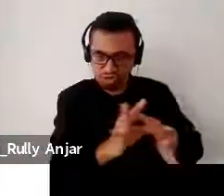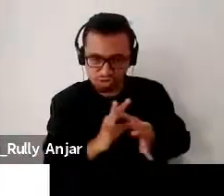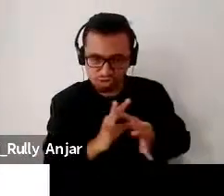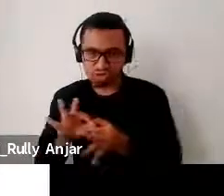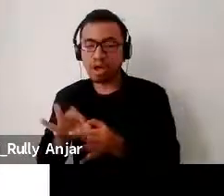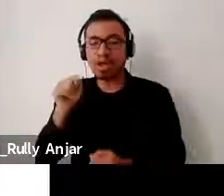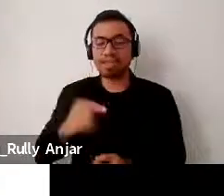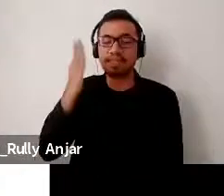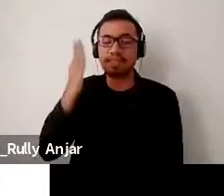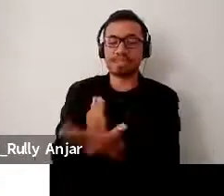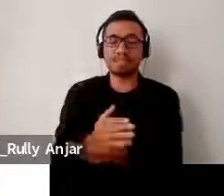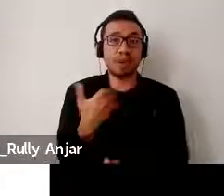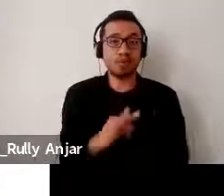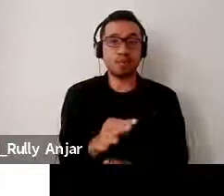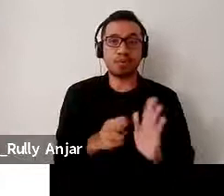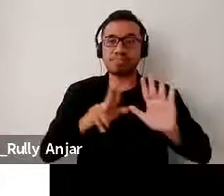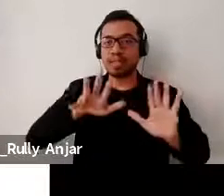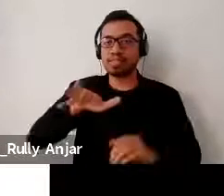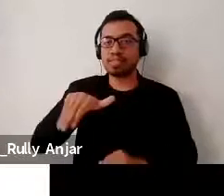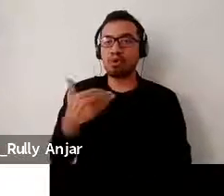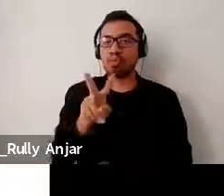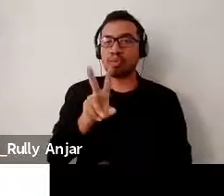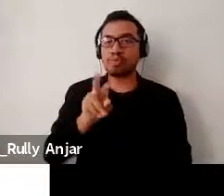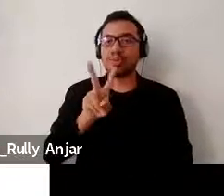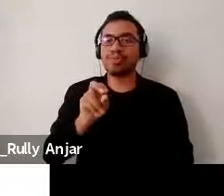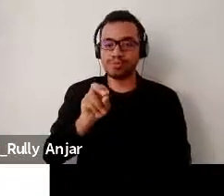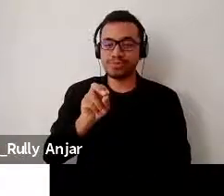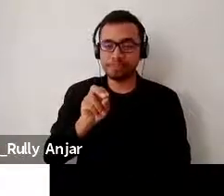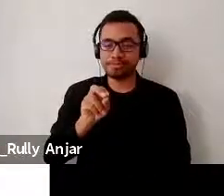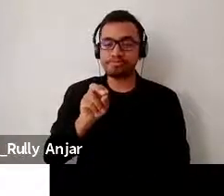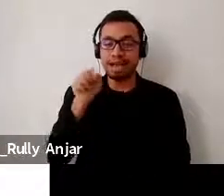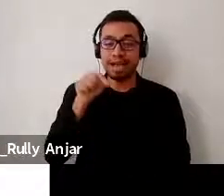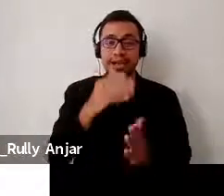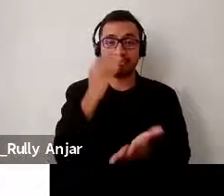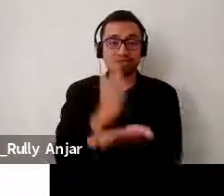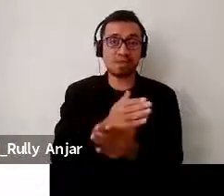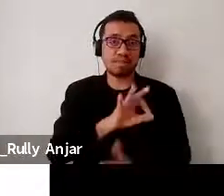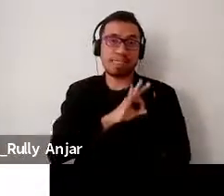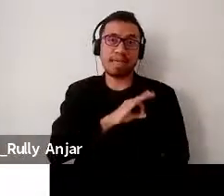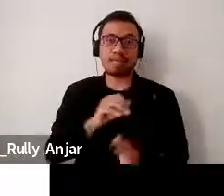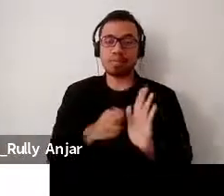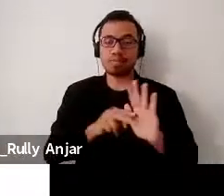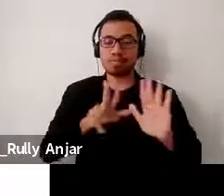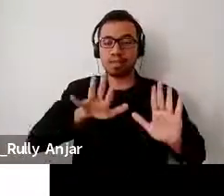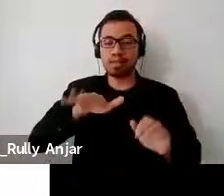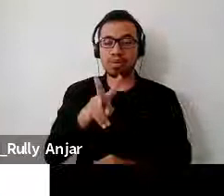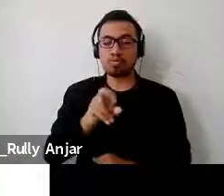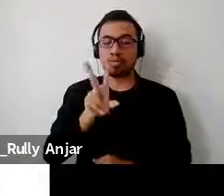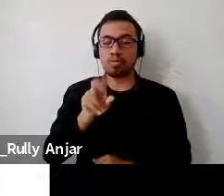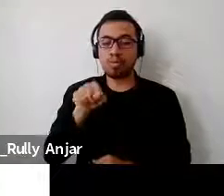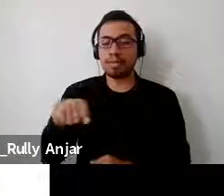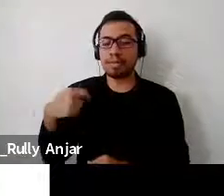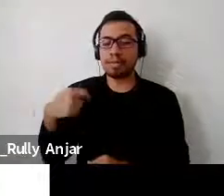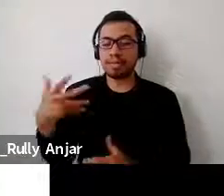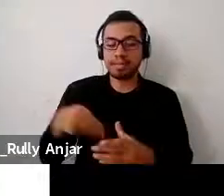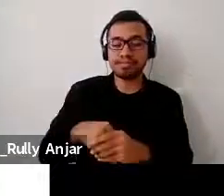Kepres nomor 9 tahun 2020. Kepres yang nomor 9 tahun 2020 itu menambah jumlah menteri yang terlibat, ya, menjadi 20